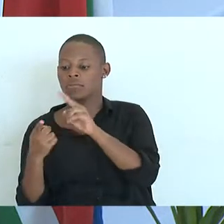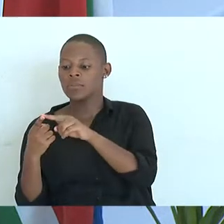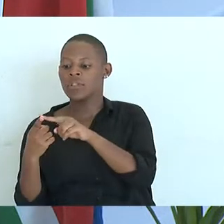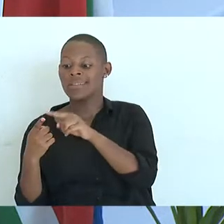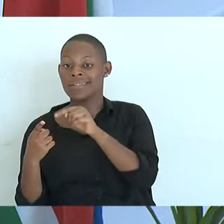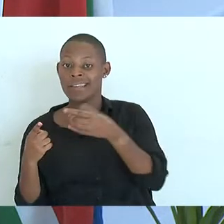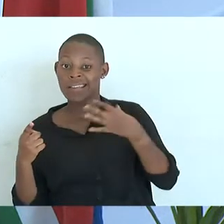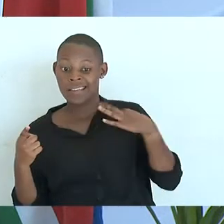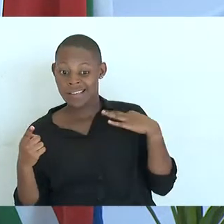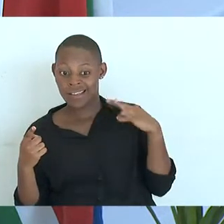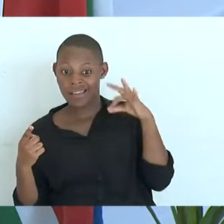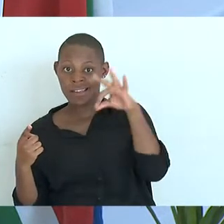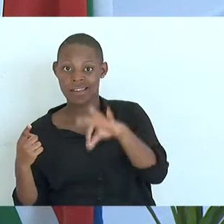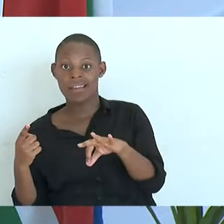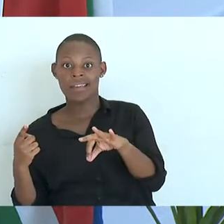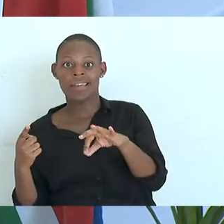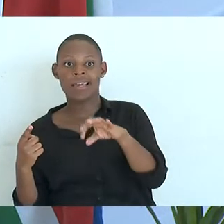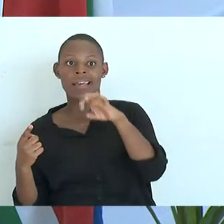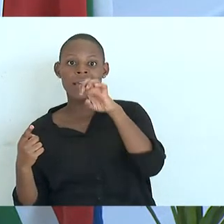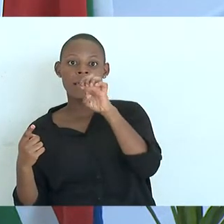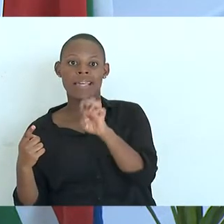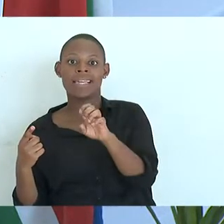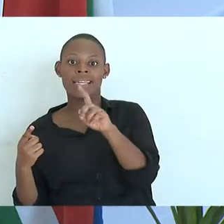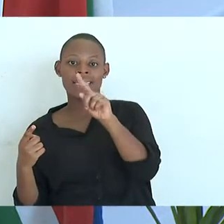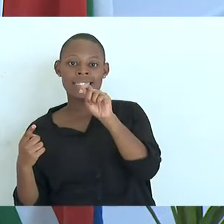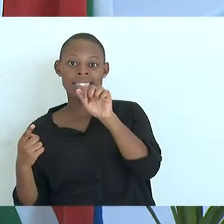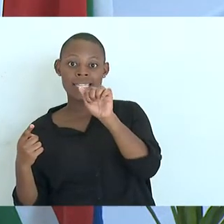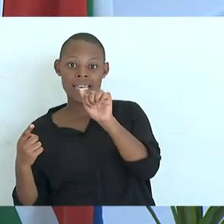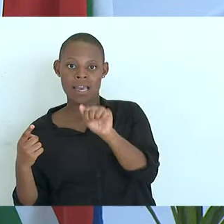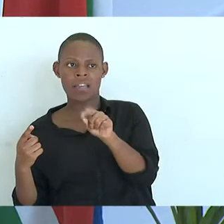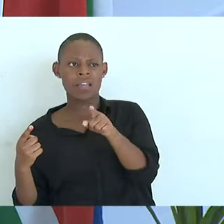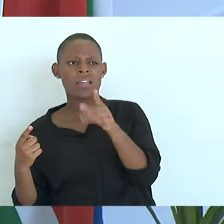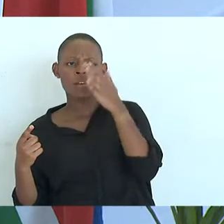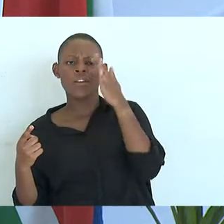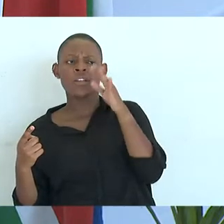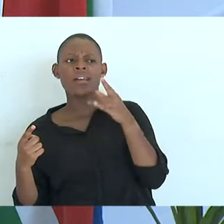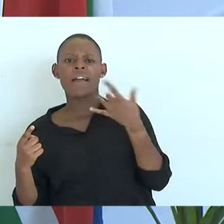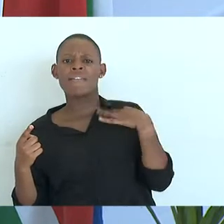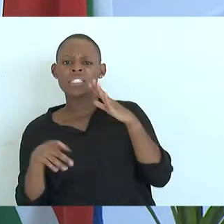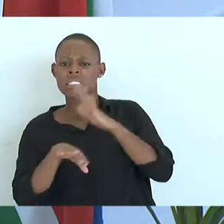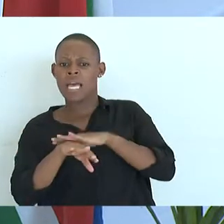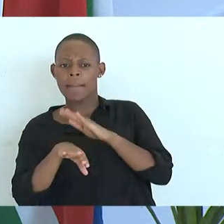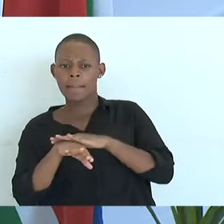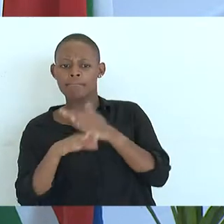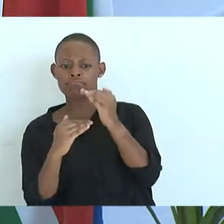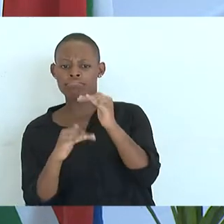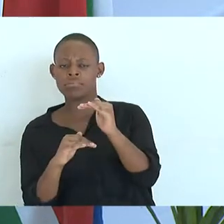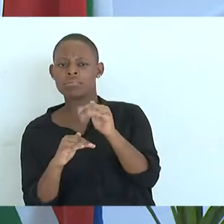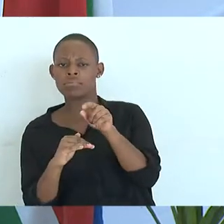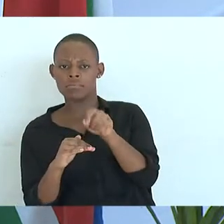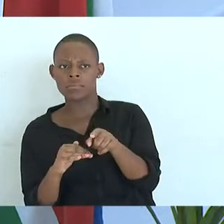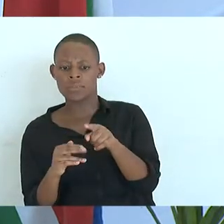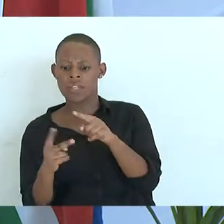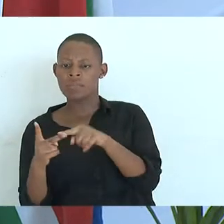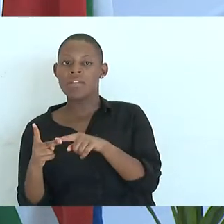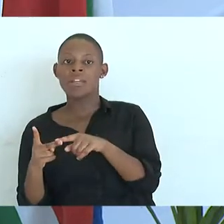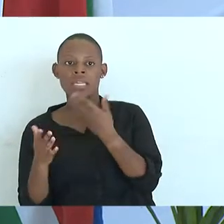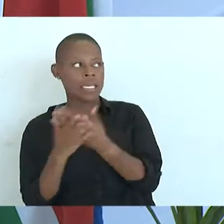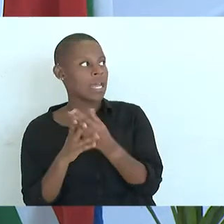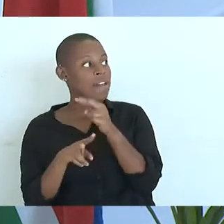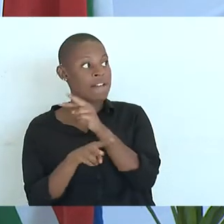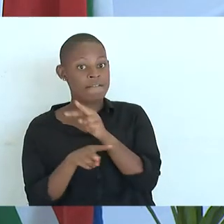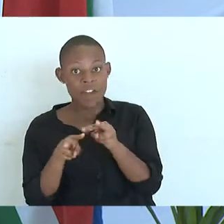uya-applya kwa-ATIA kuba nesikhathi abasho ngaso ukuthi applywe uverifywe